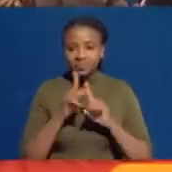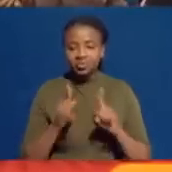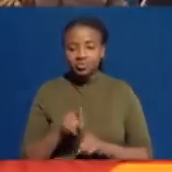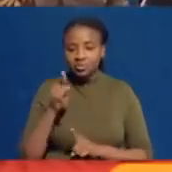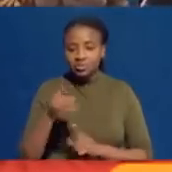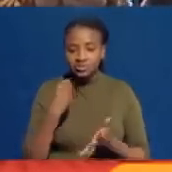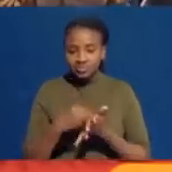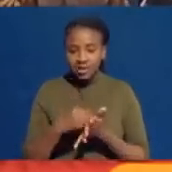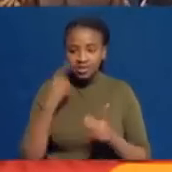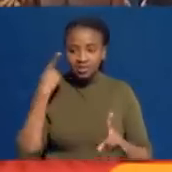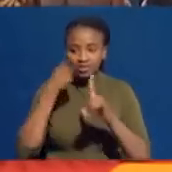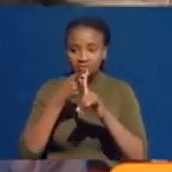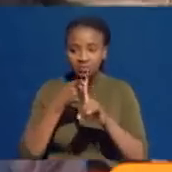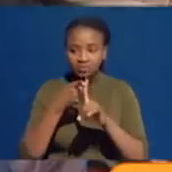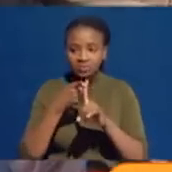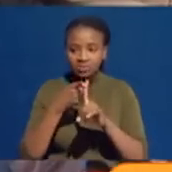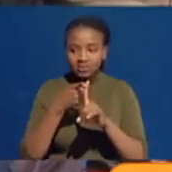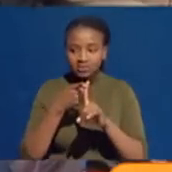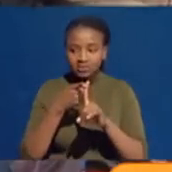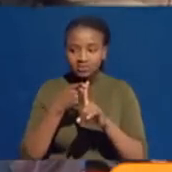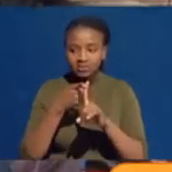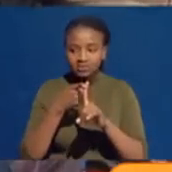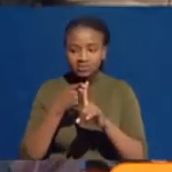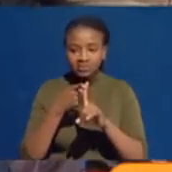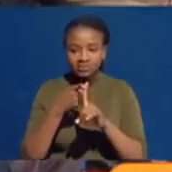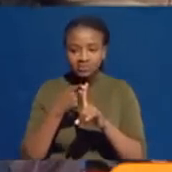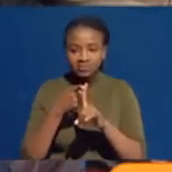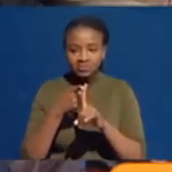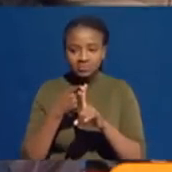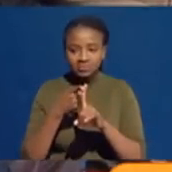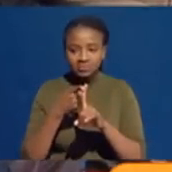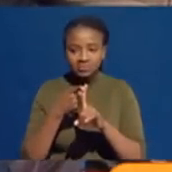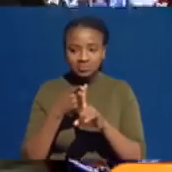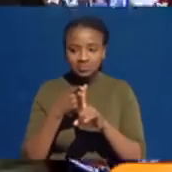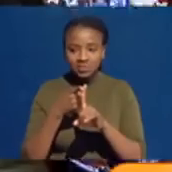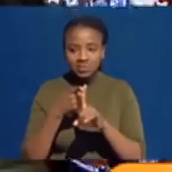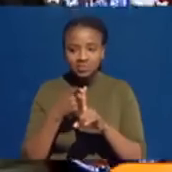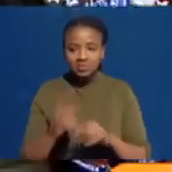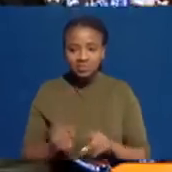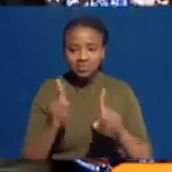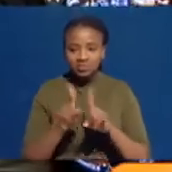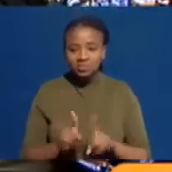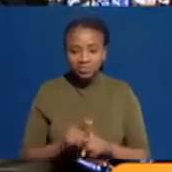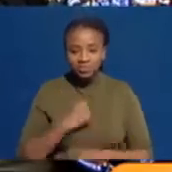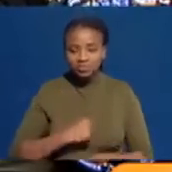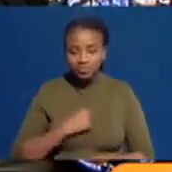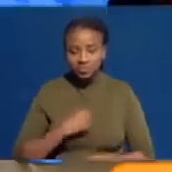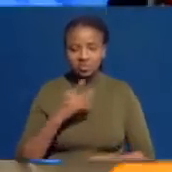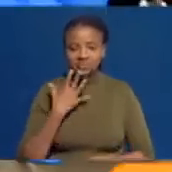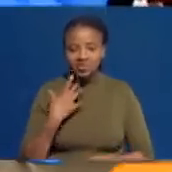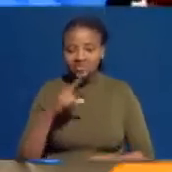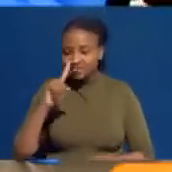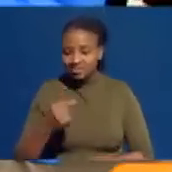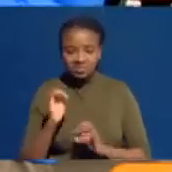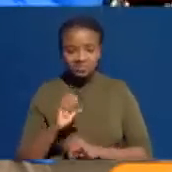ya ahadi za muungano wa Kenya Kwanza wakati wa kampeni za uchaguzi. Wafanyabiashara wadogo wakisema walitarajia kuzinduliwa